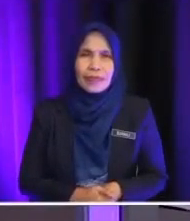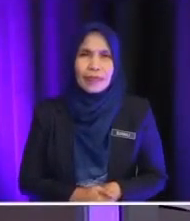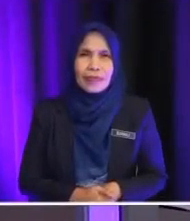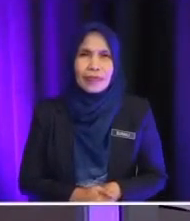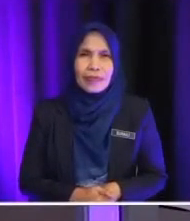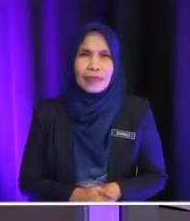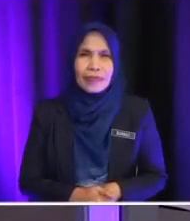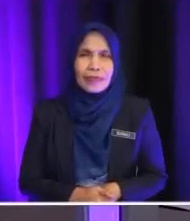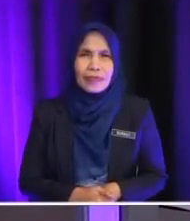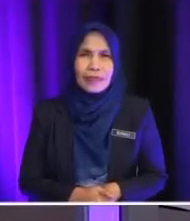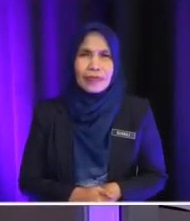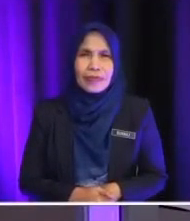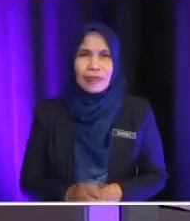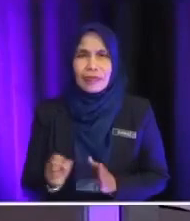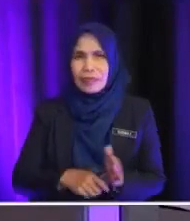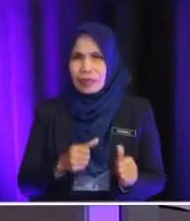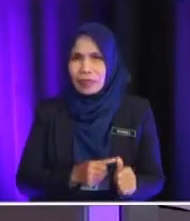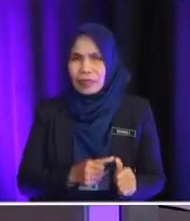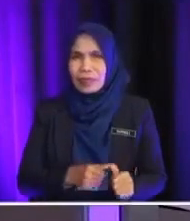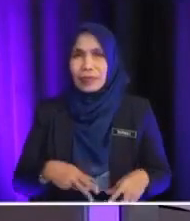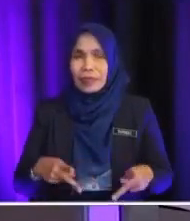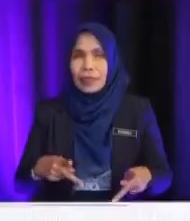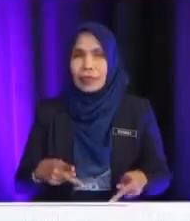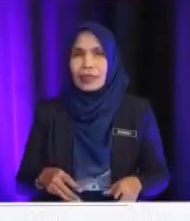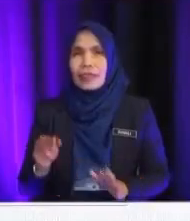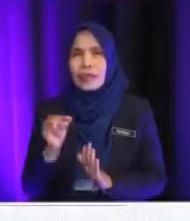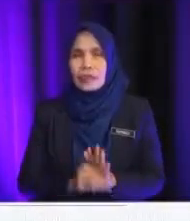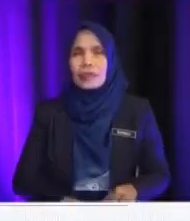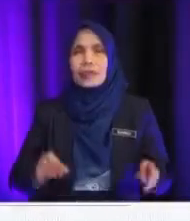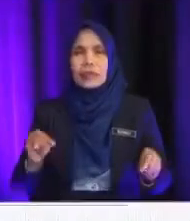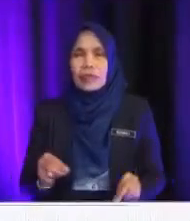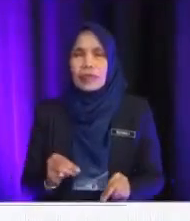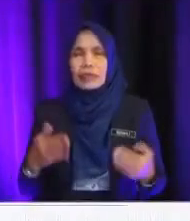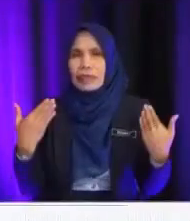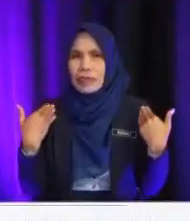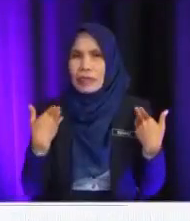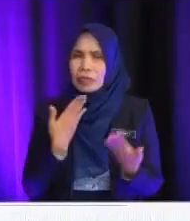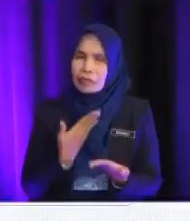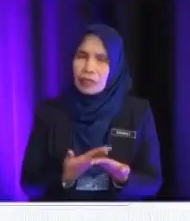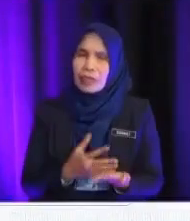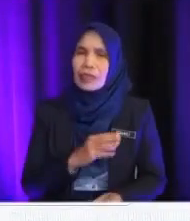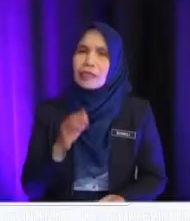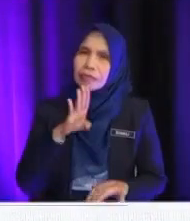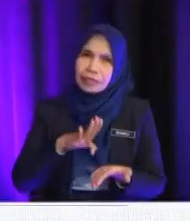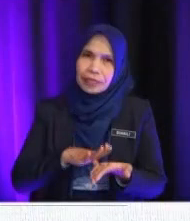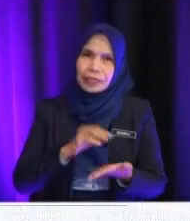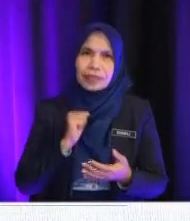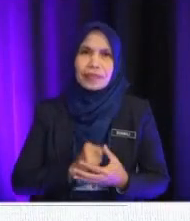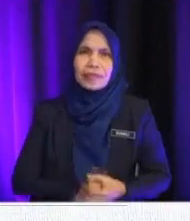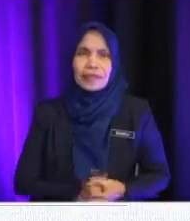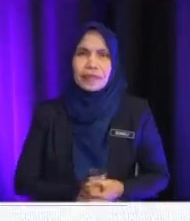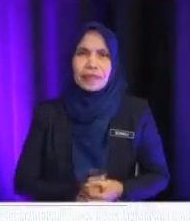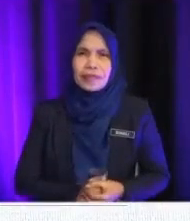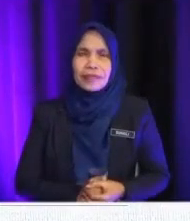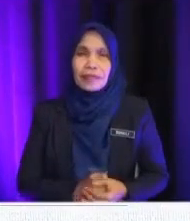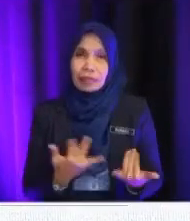Okey. Setiap kaedah memasak ada kebaikan dan kelemahannya tersendiri. Okey, sekarang